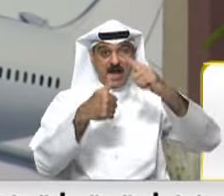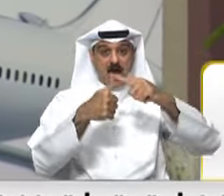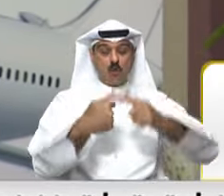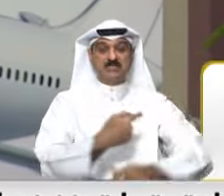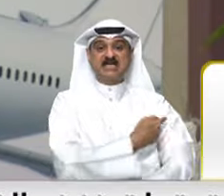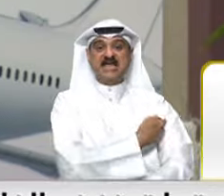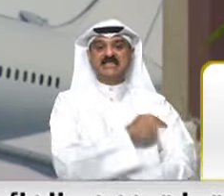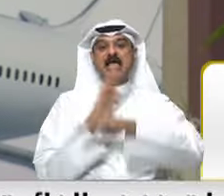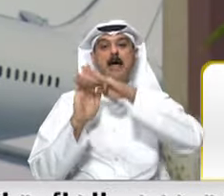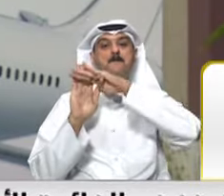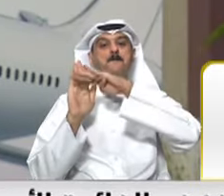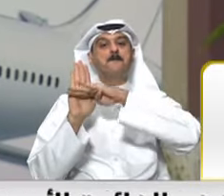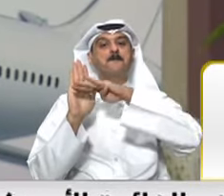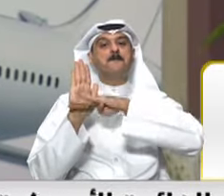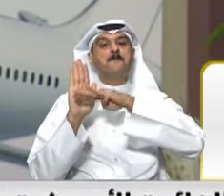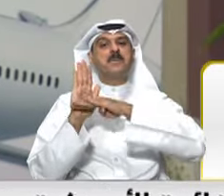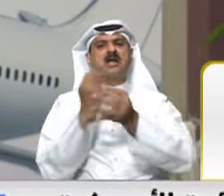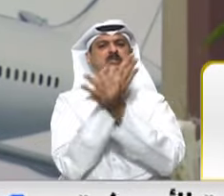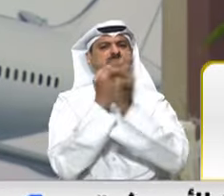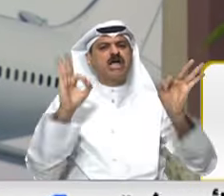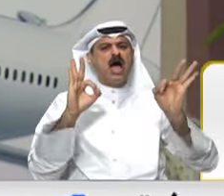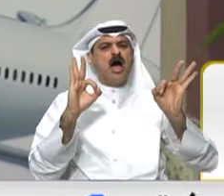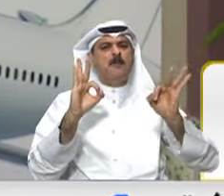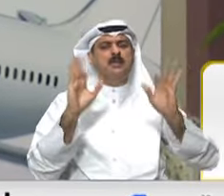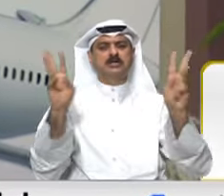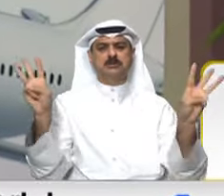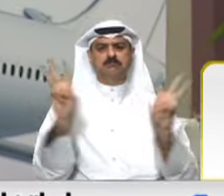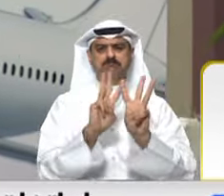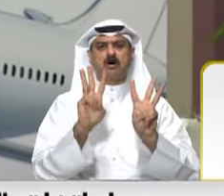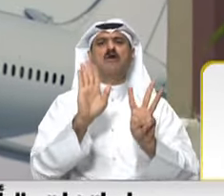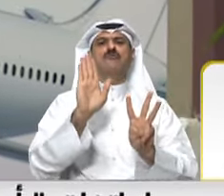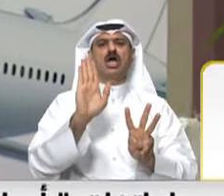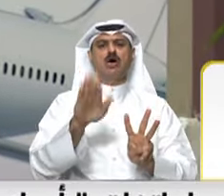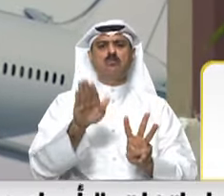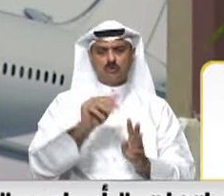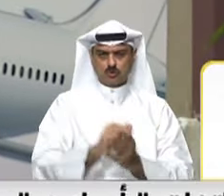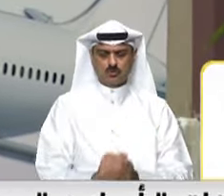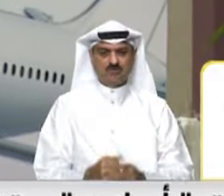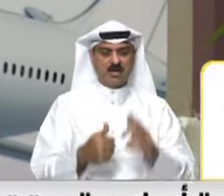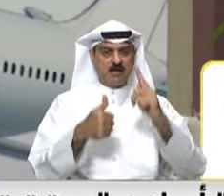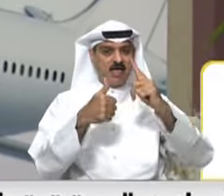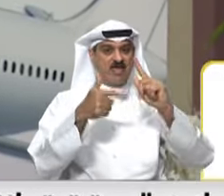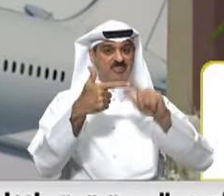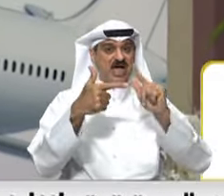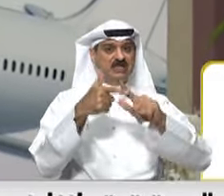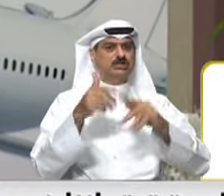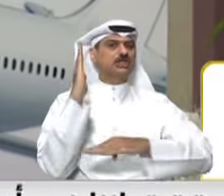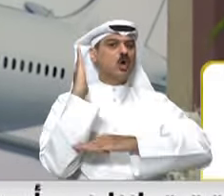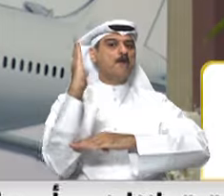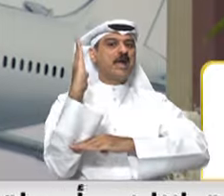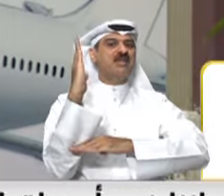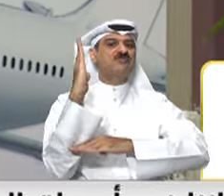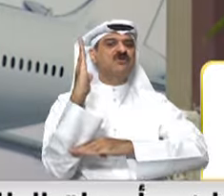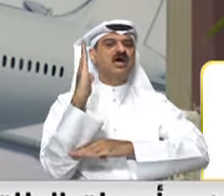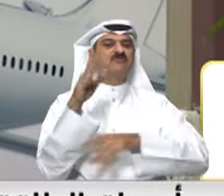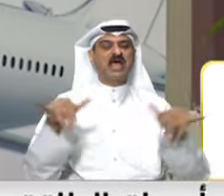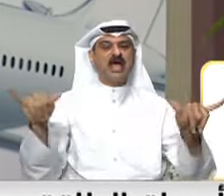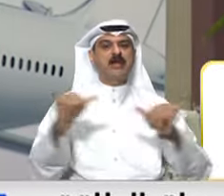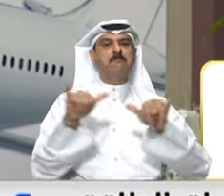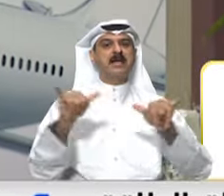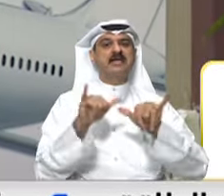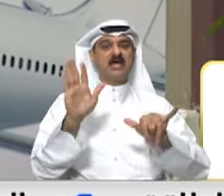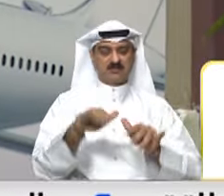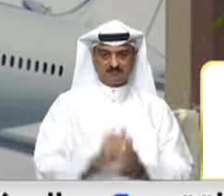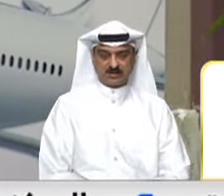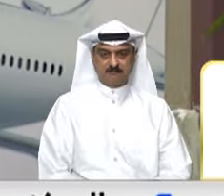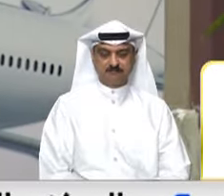وادخال نظم المعلومات والملف الالكتروني كمسار اول وهناك برامج قاعد نطبقها